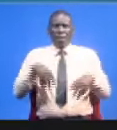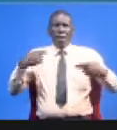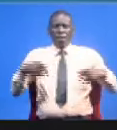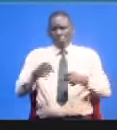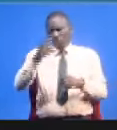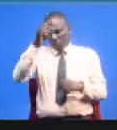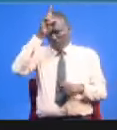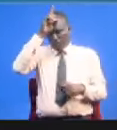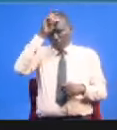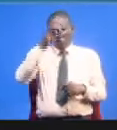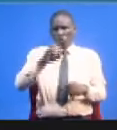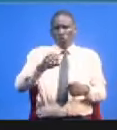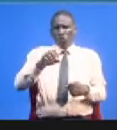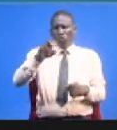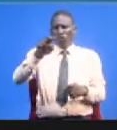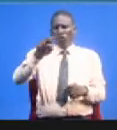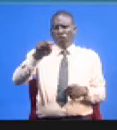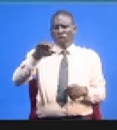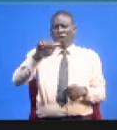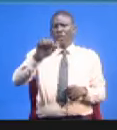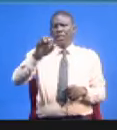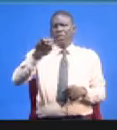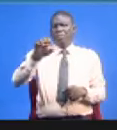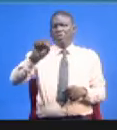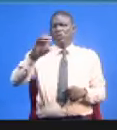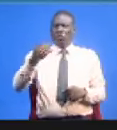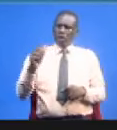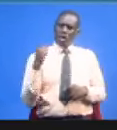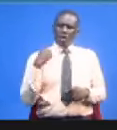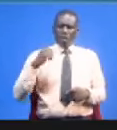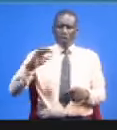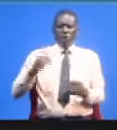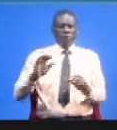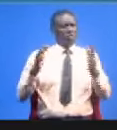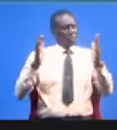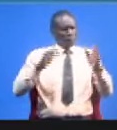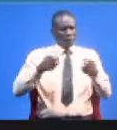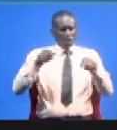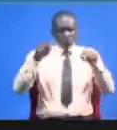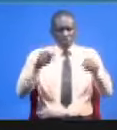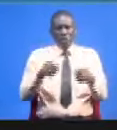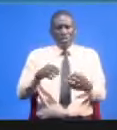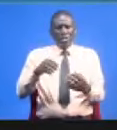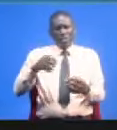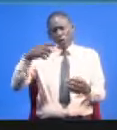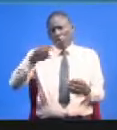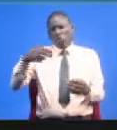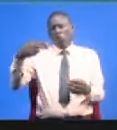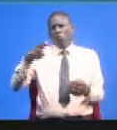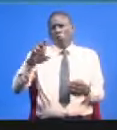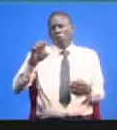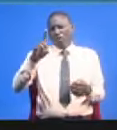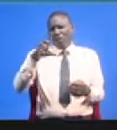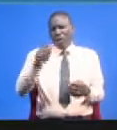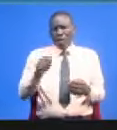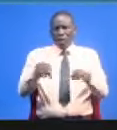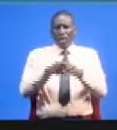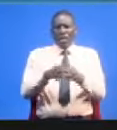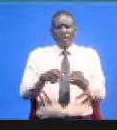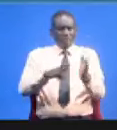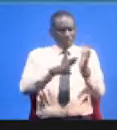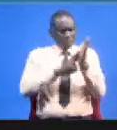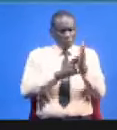katika kijiji cha Nyamemiso, kaunti ya Nyamira, wamesherehekea kwa nyimbo na vifijo uteuzi wa Hulda Momanyi kama